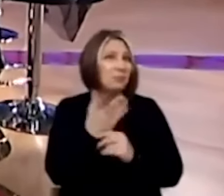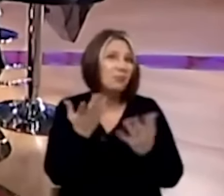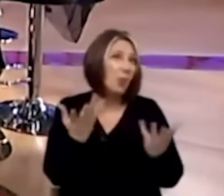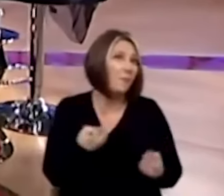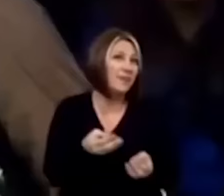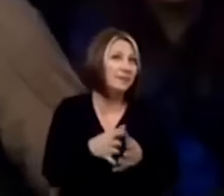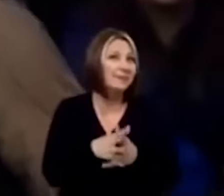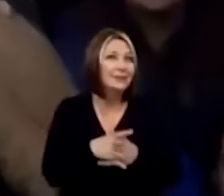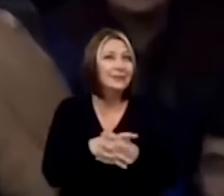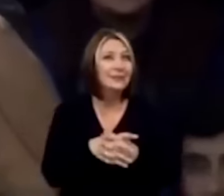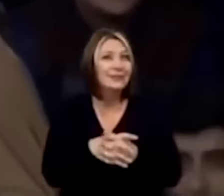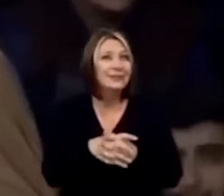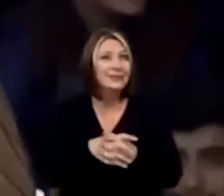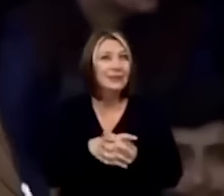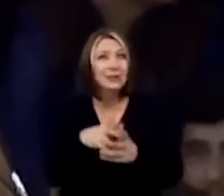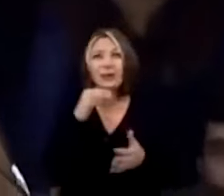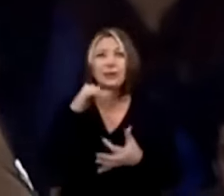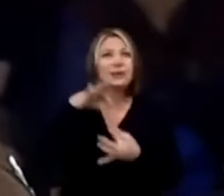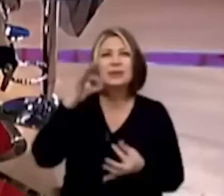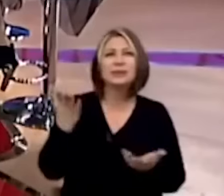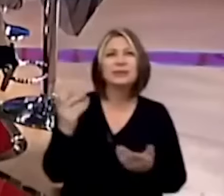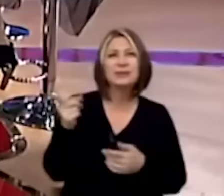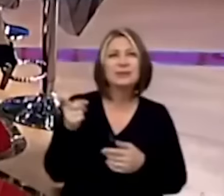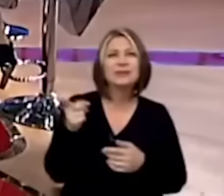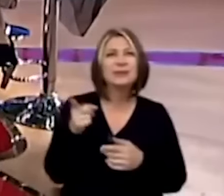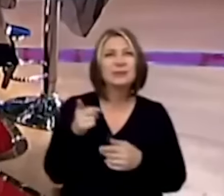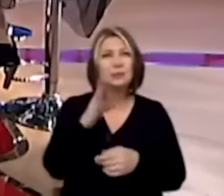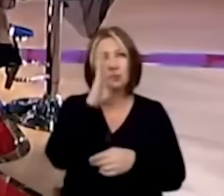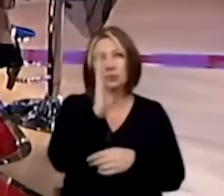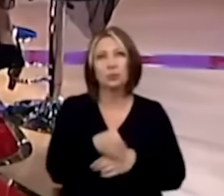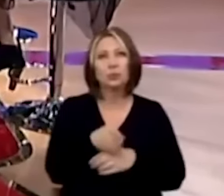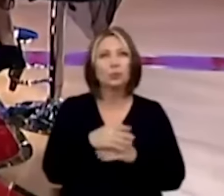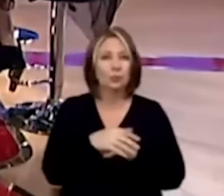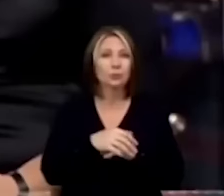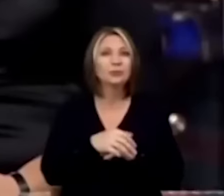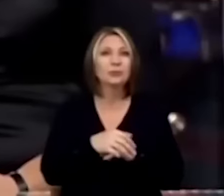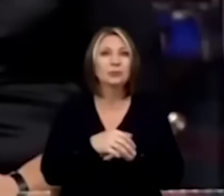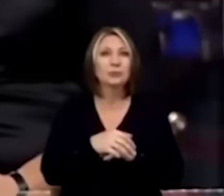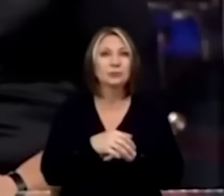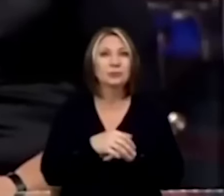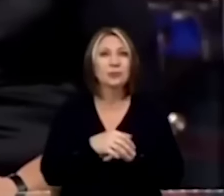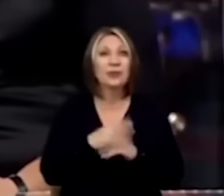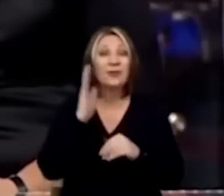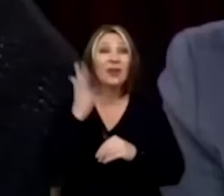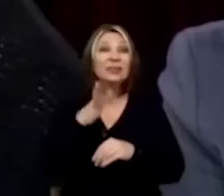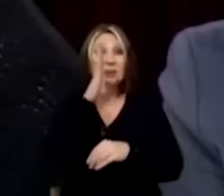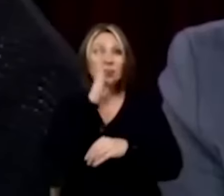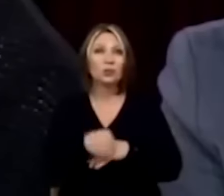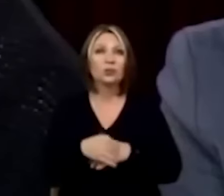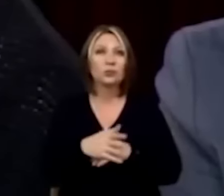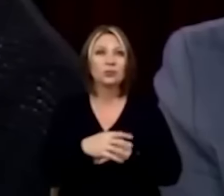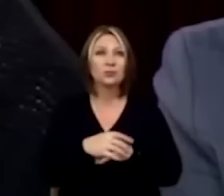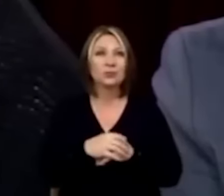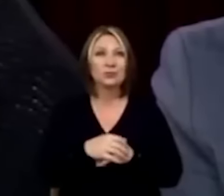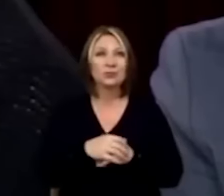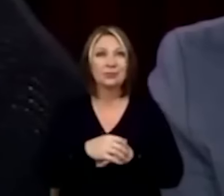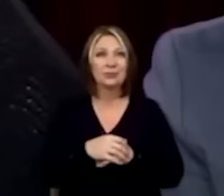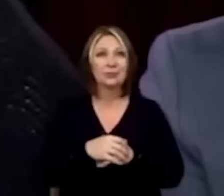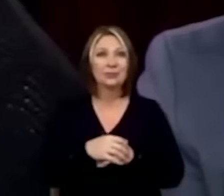Öyledir. Nasıl bir adam? Dürüst bir insan. Fazlasıyla dürüst.